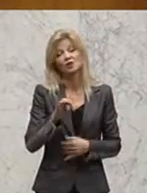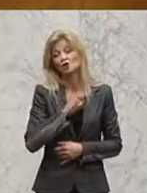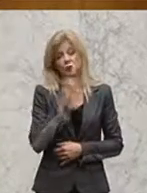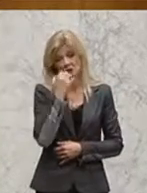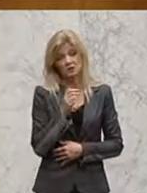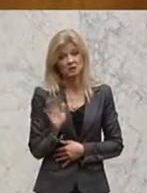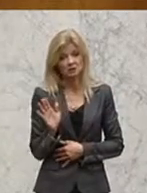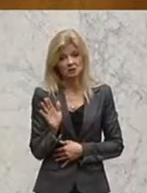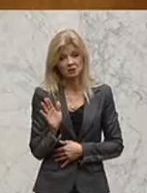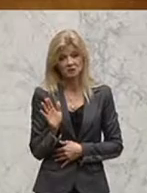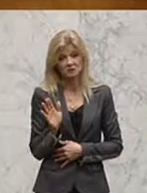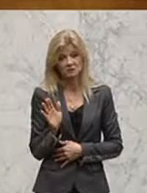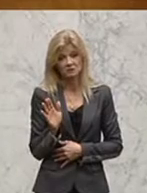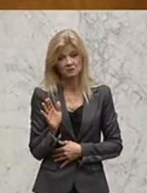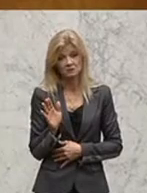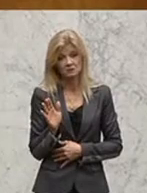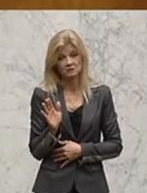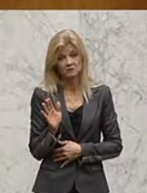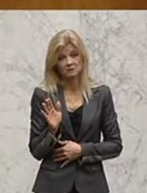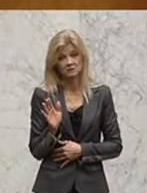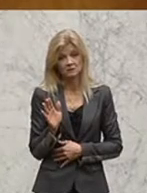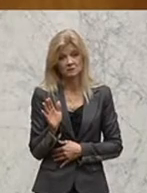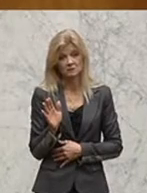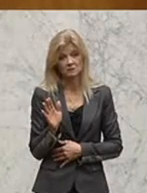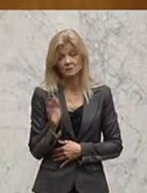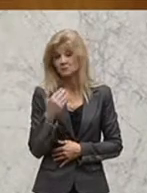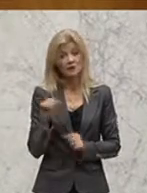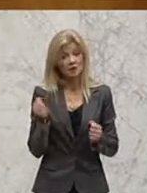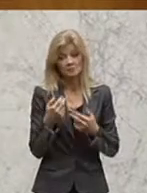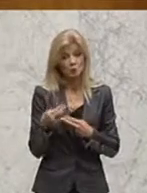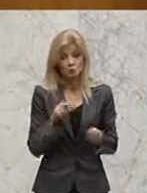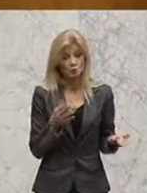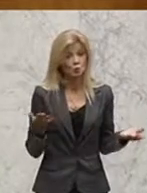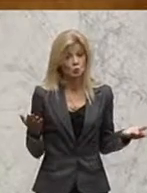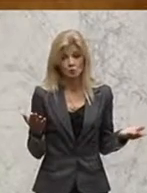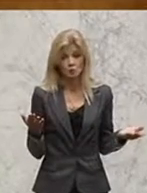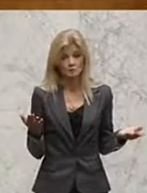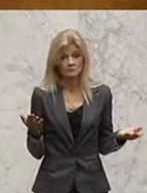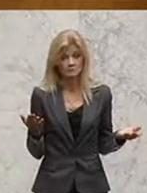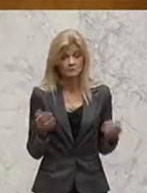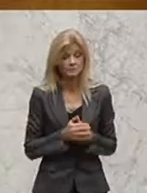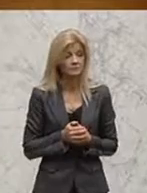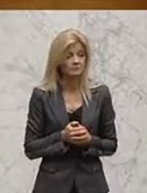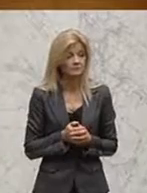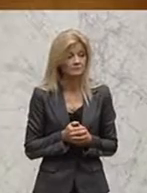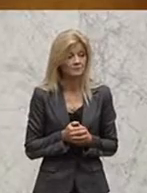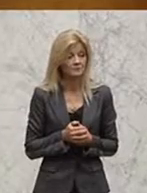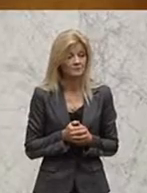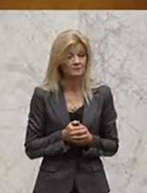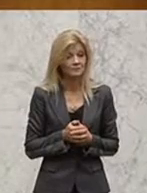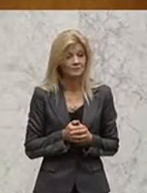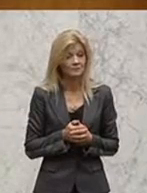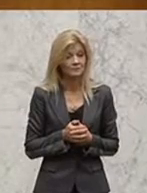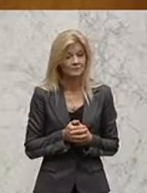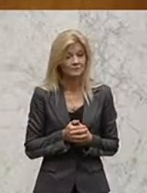wo es meist kein Zurück mehr gibt. Nicht zu unterschätzen dürfen wir die Rolle